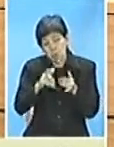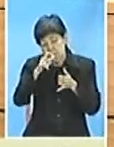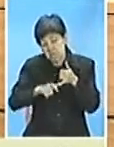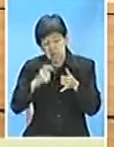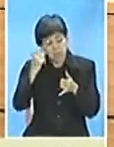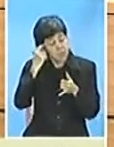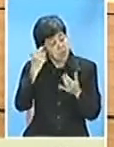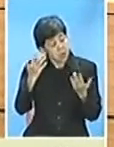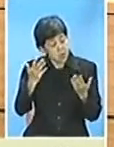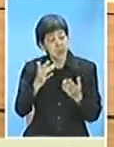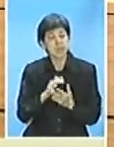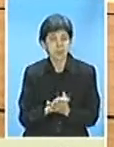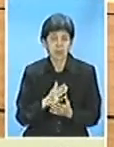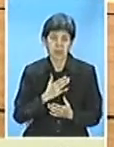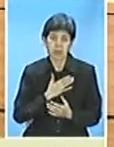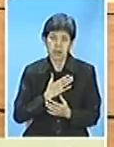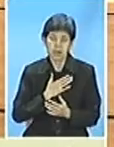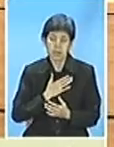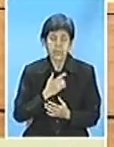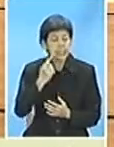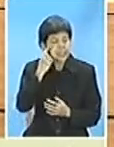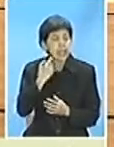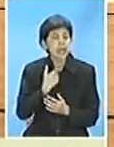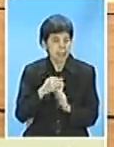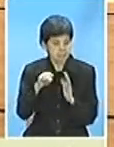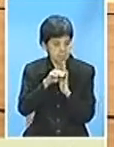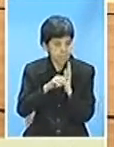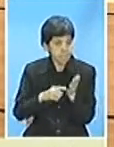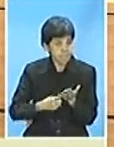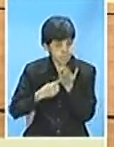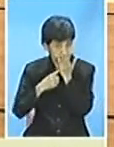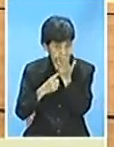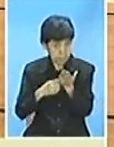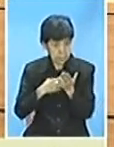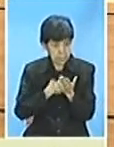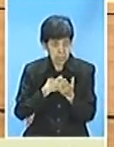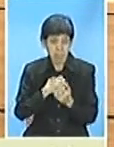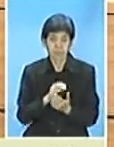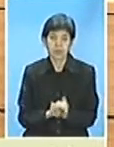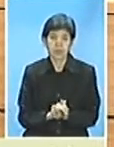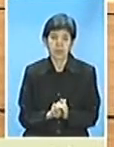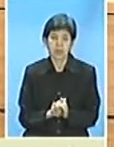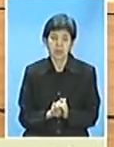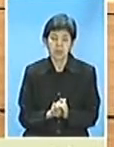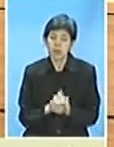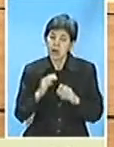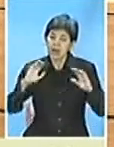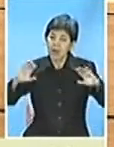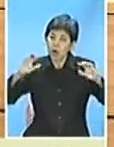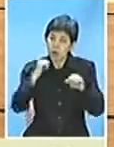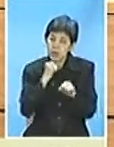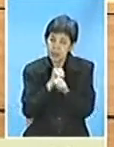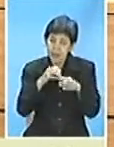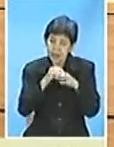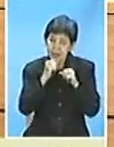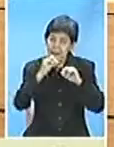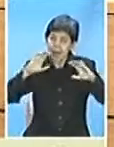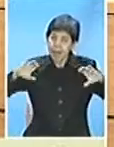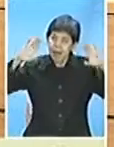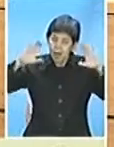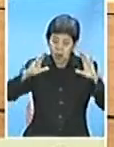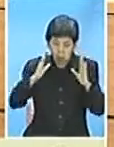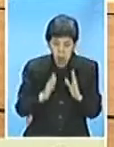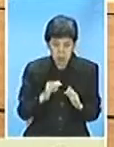ดดังขออนุญาตเรียนเสนอว่าในราชการไม่ว่าจะเป็นการตั้ง